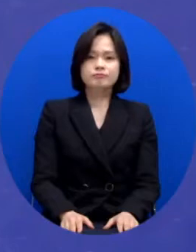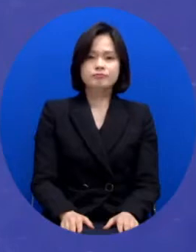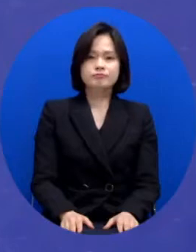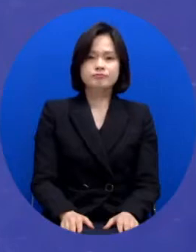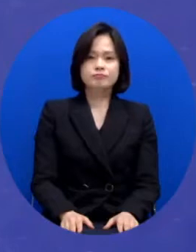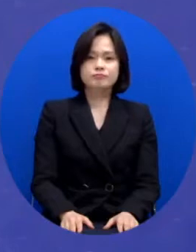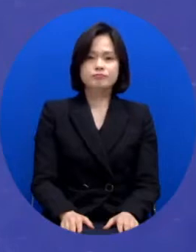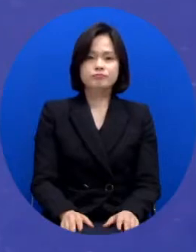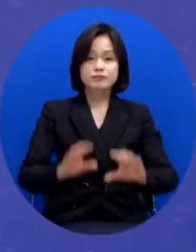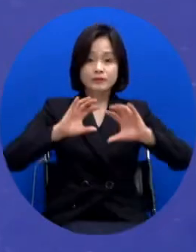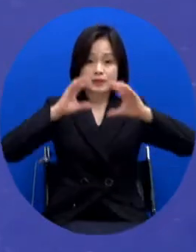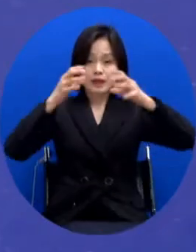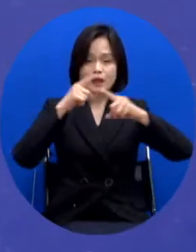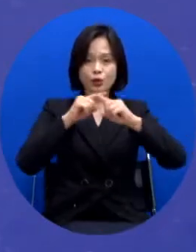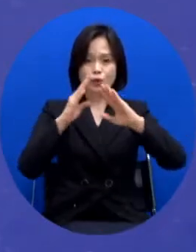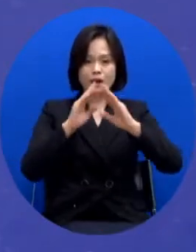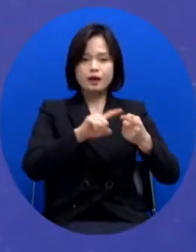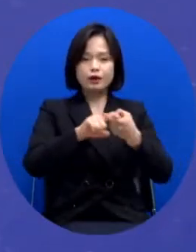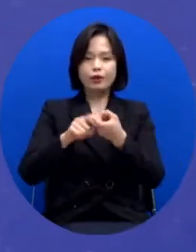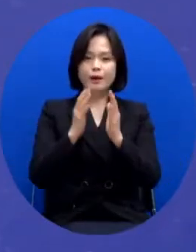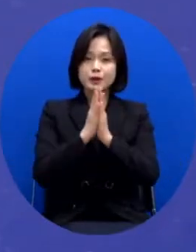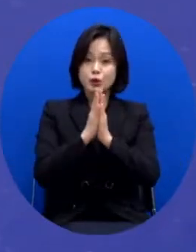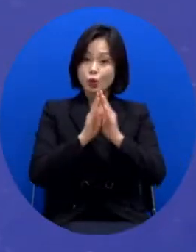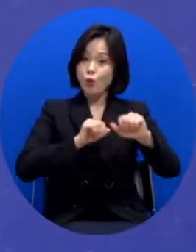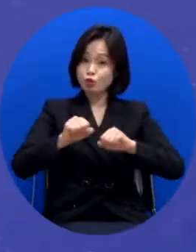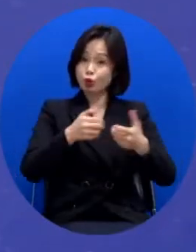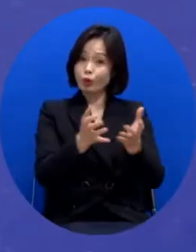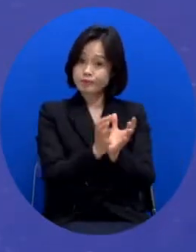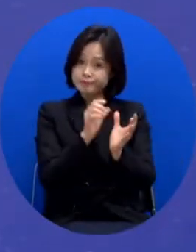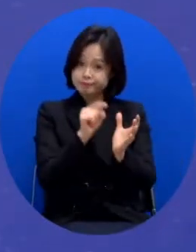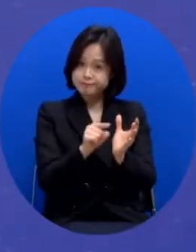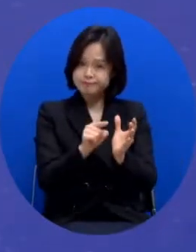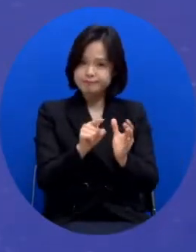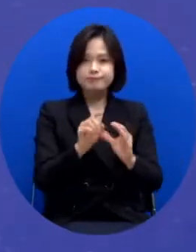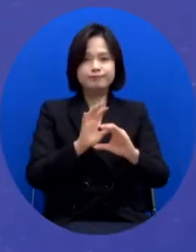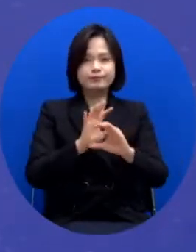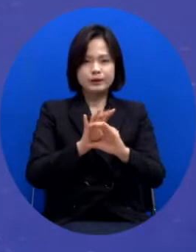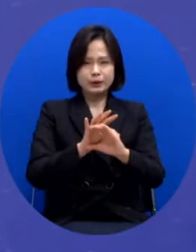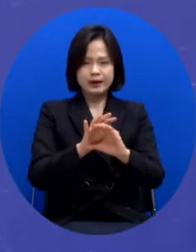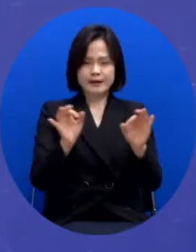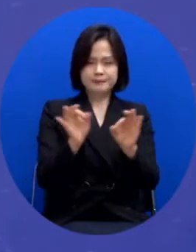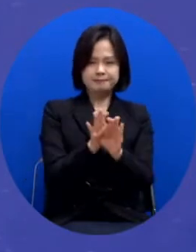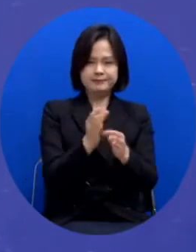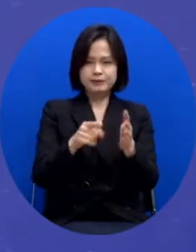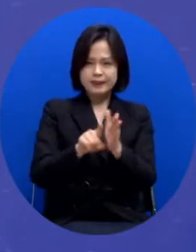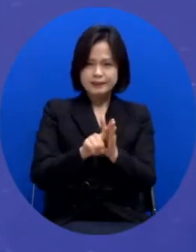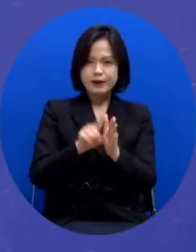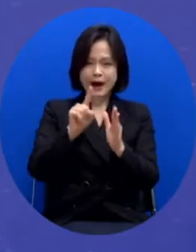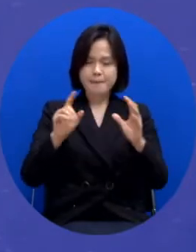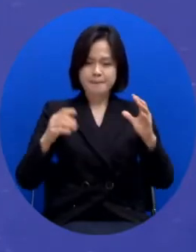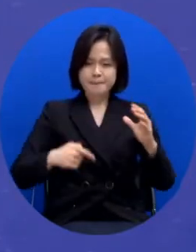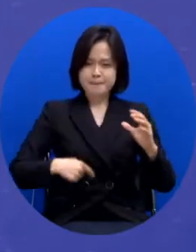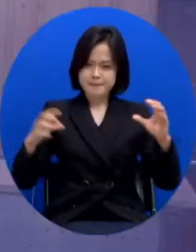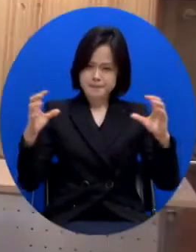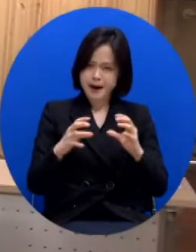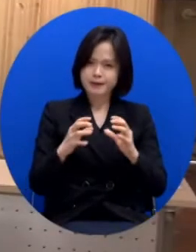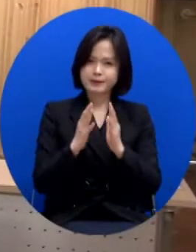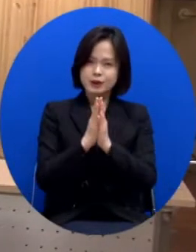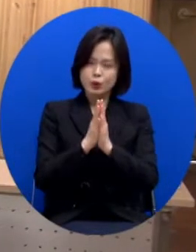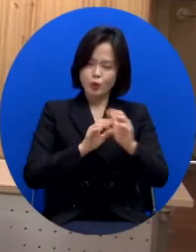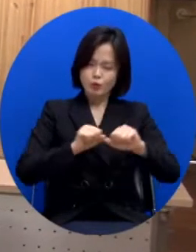세계 교회 연합 기도 운동이 코르다 이브 소묘를 위한 전세계 부활절 한마음 기도 행동에 제안했습니다